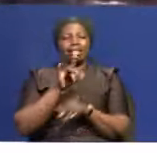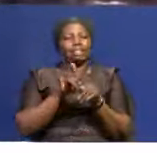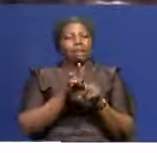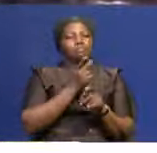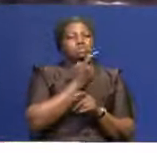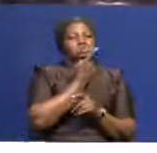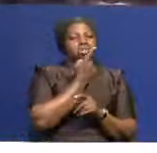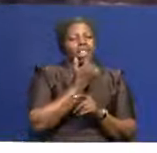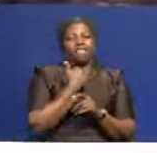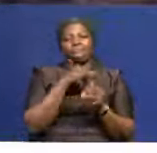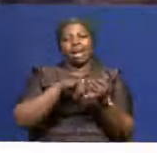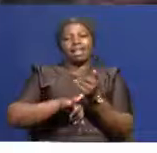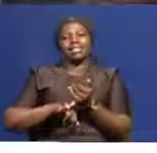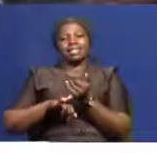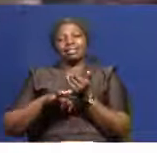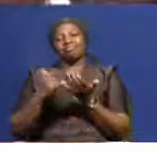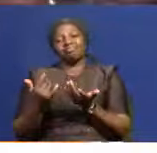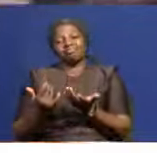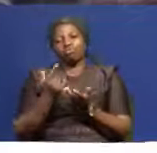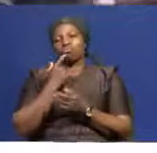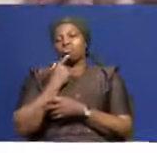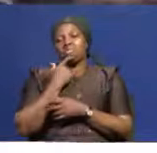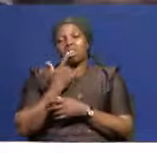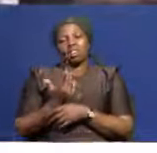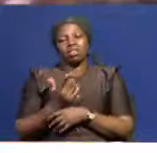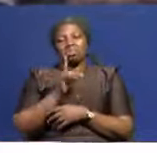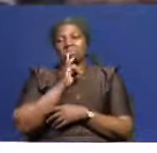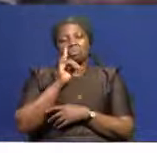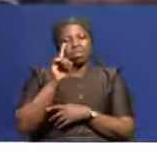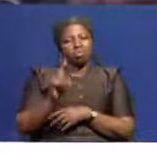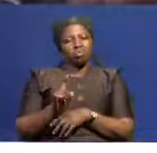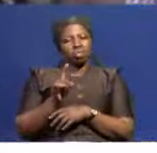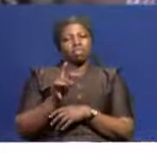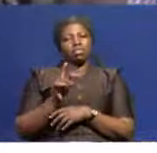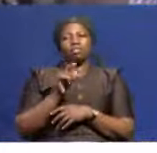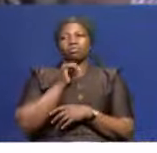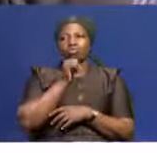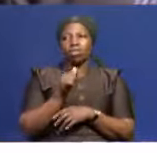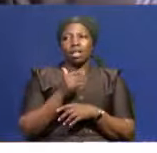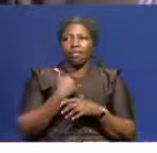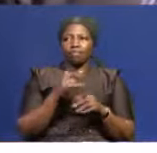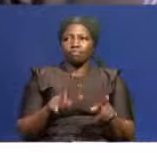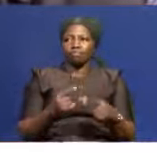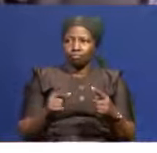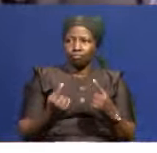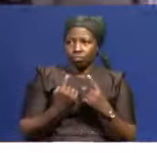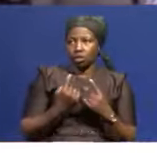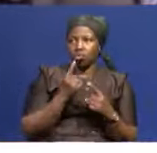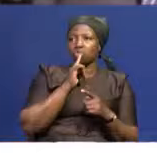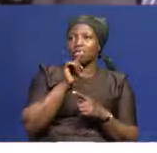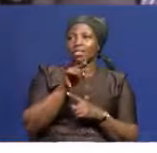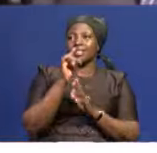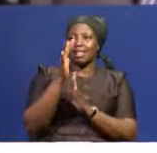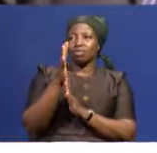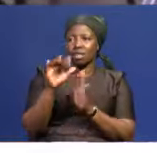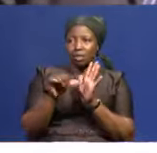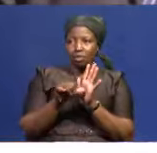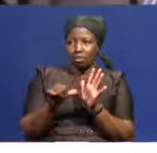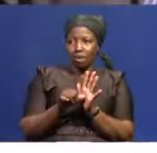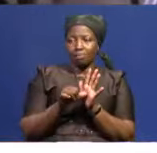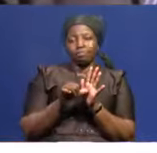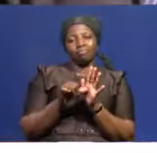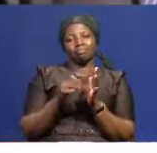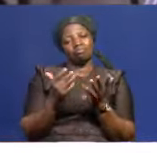Tuangalie maneno isiwe mpaka ndio analeta mambo ya uchochezi na shida na nini na fitina. Ye maneno hii ya insecurity na maneno ya